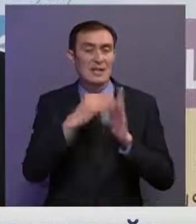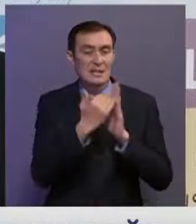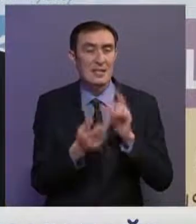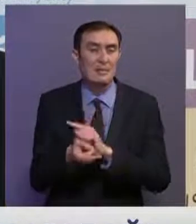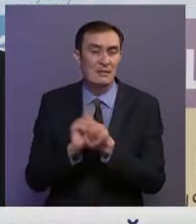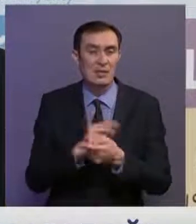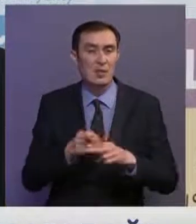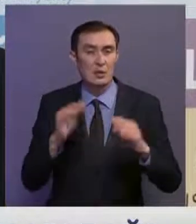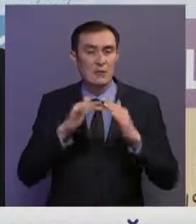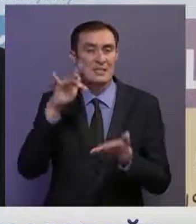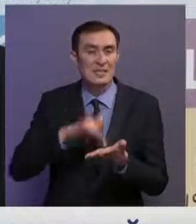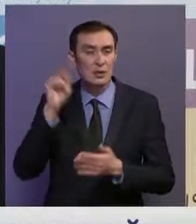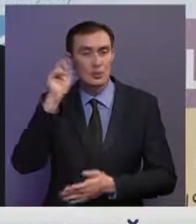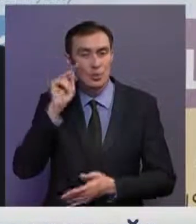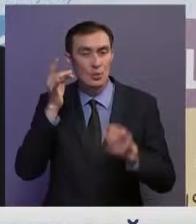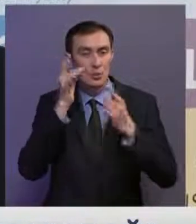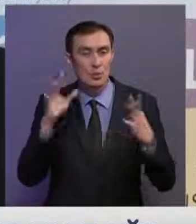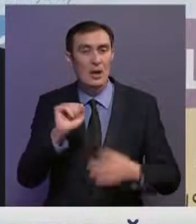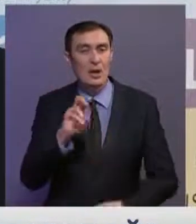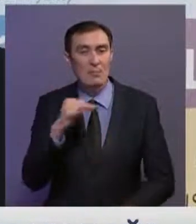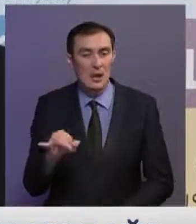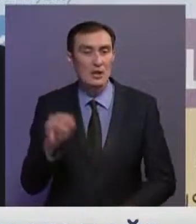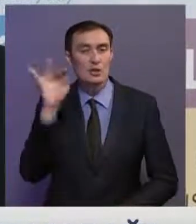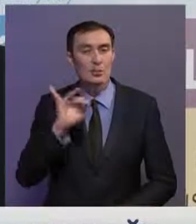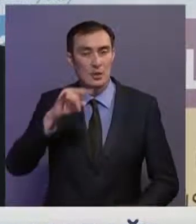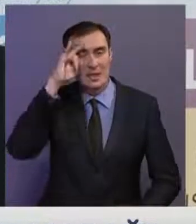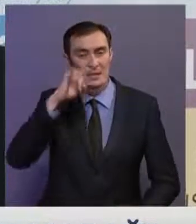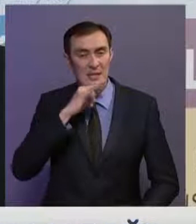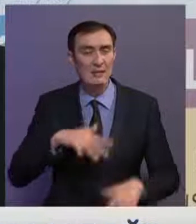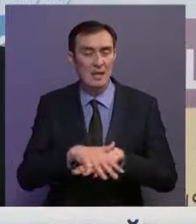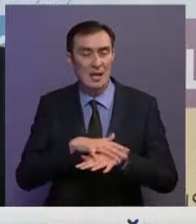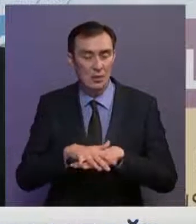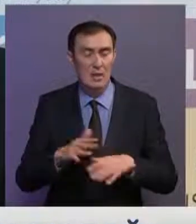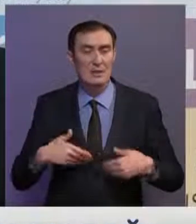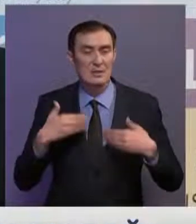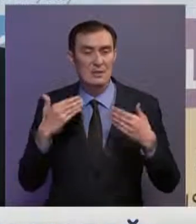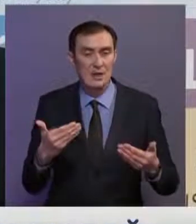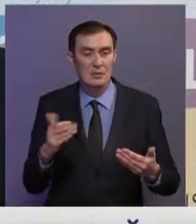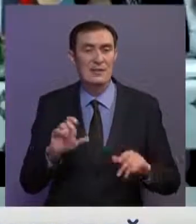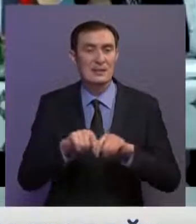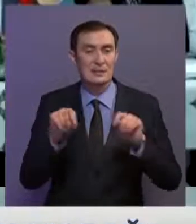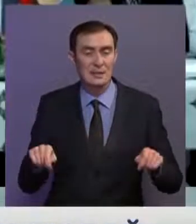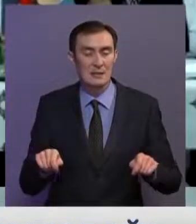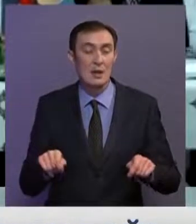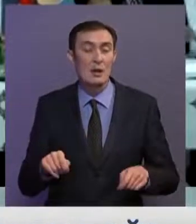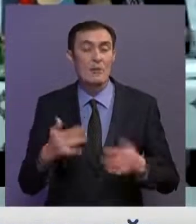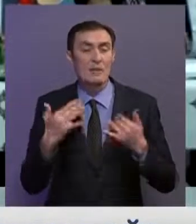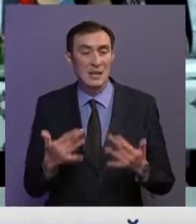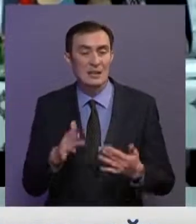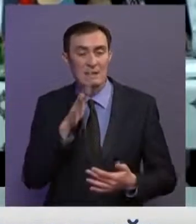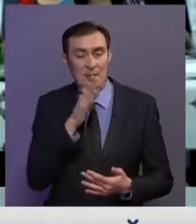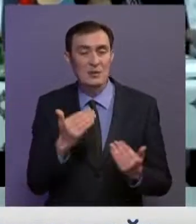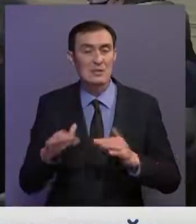этот дом в центр изучения культуры абая и истории казахского народа поздравляю с открытием согласно требованиям времени